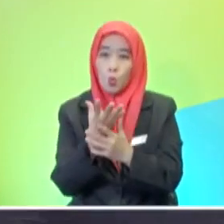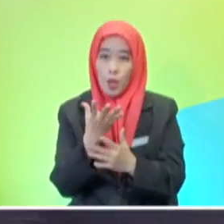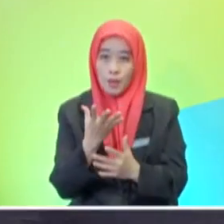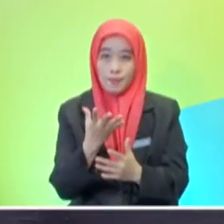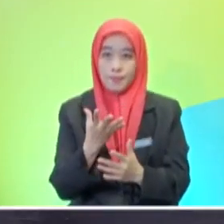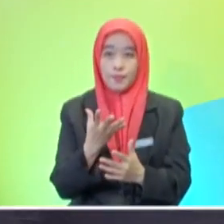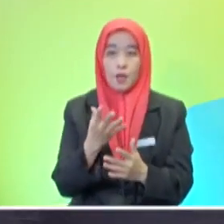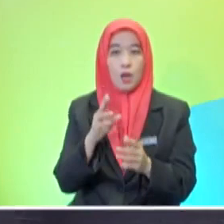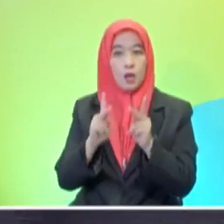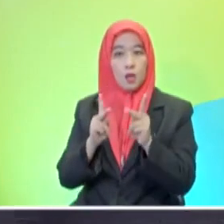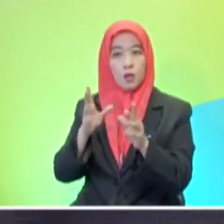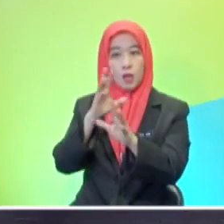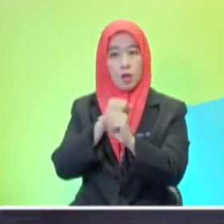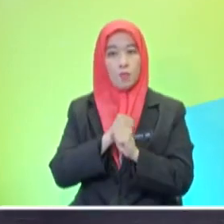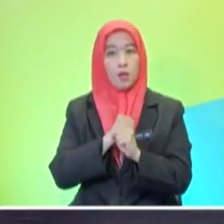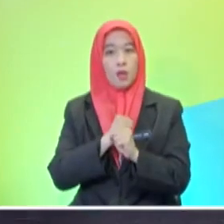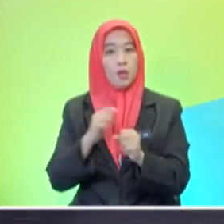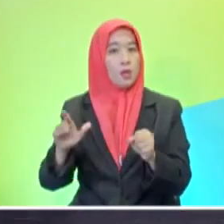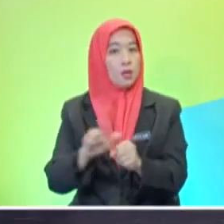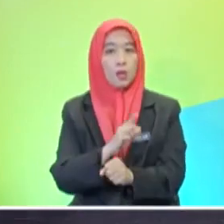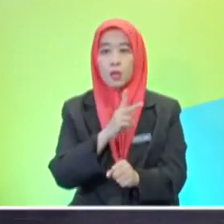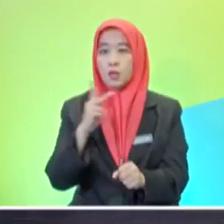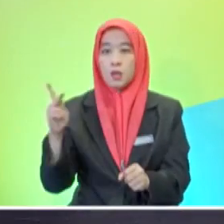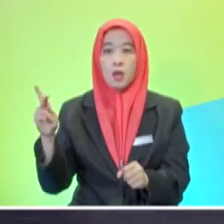Nanti kalau dapat lengkapkan dengan betul, cikgu nak bagi